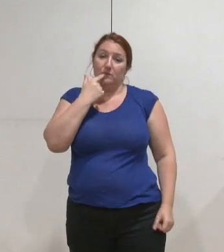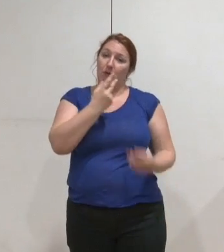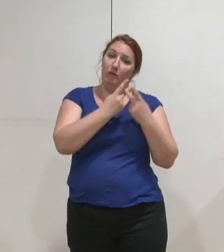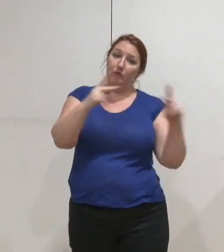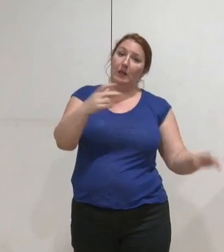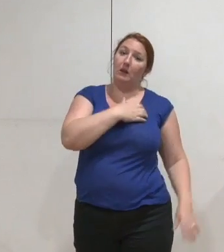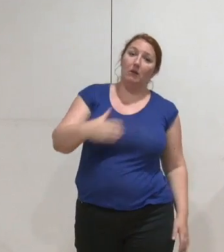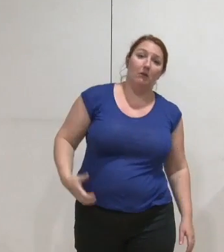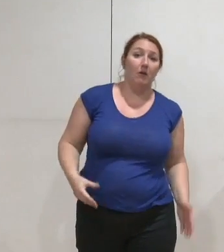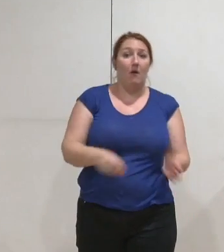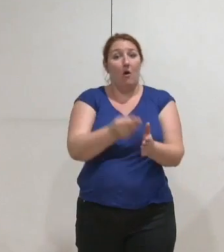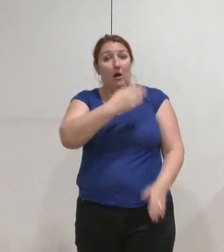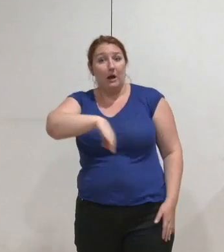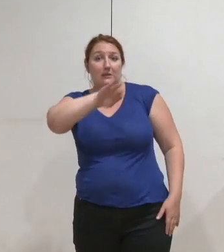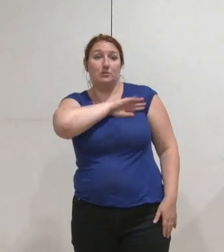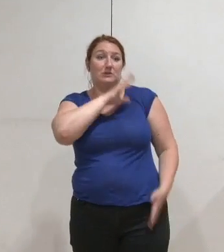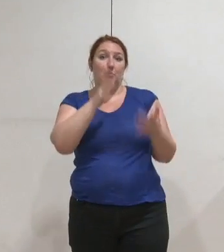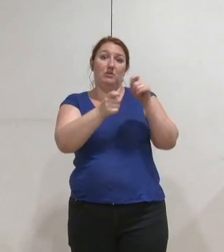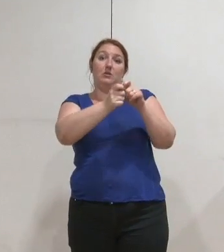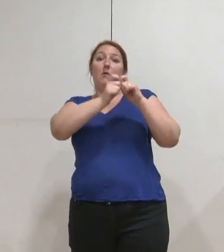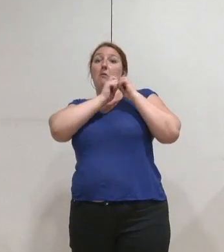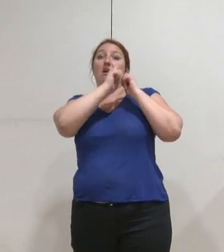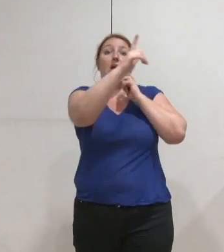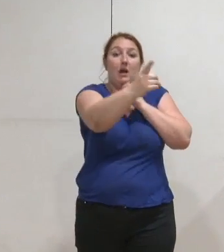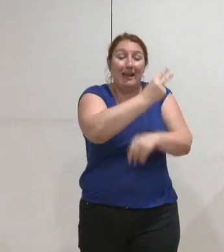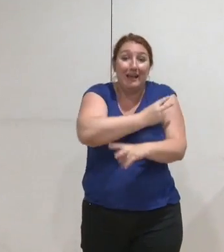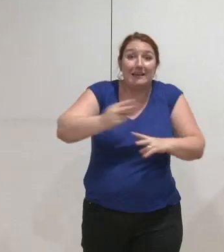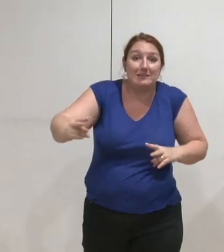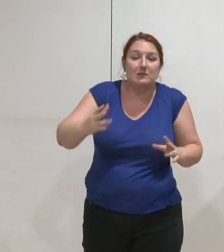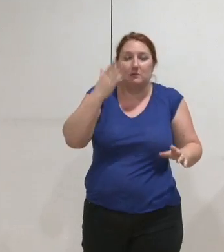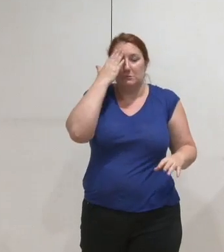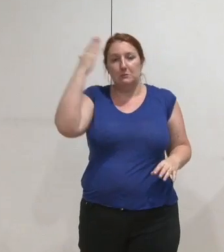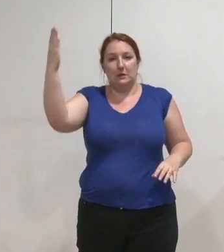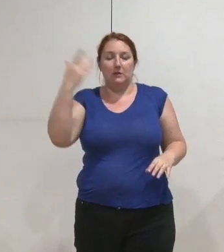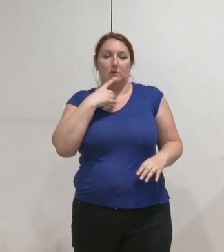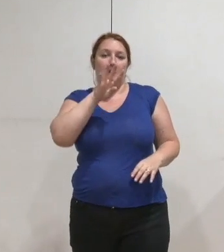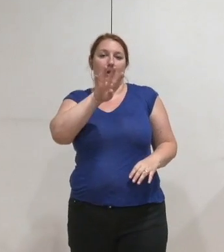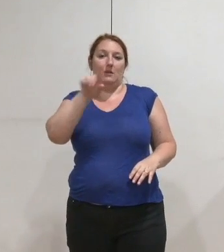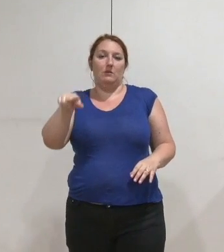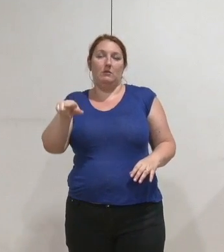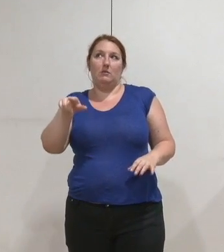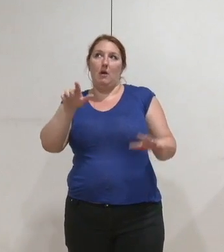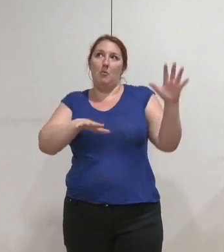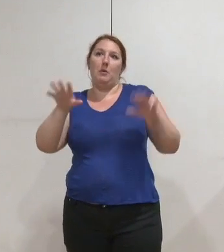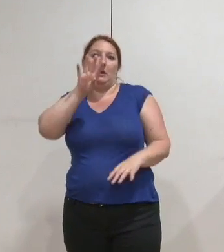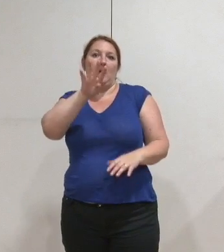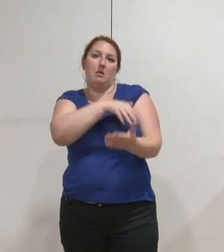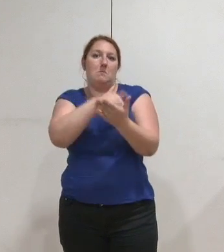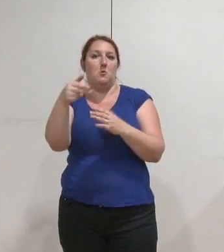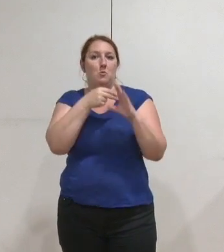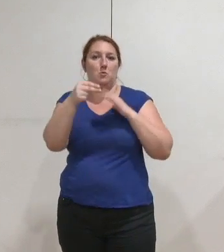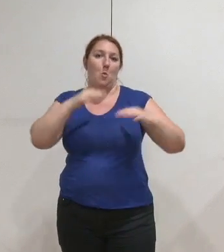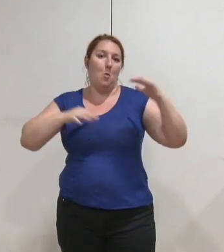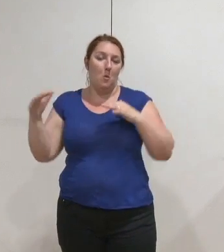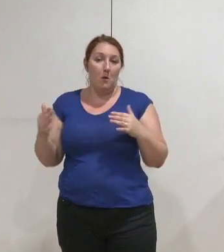risques liés à la recouvrabilité des créances sur leur durée près de 4 millions d'euros environ mais il n'empêche que pour